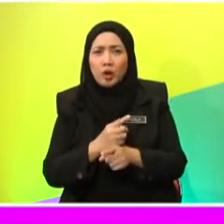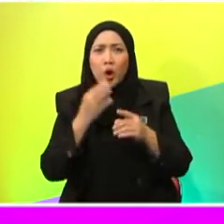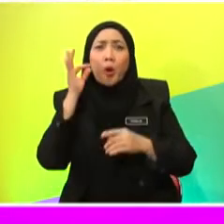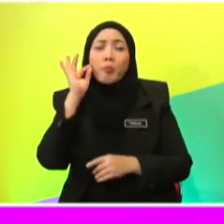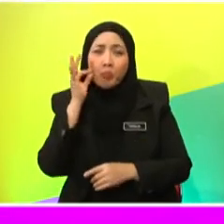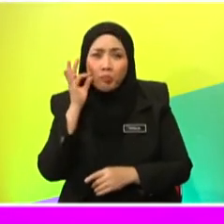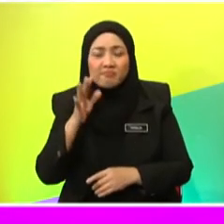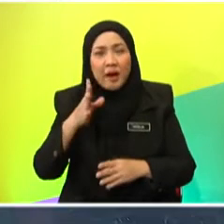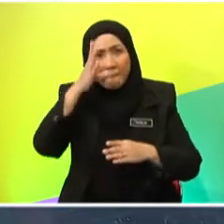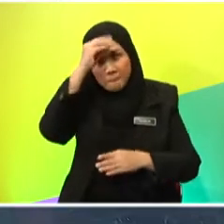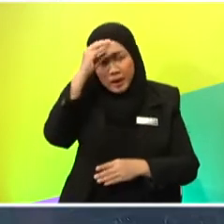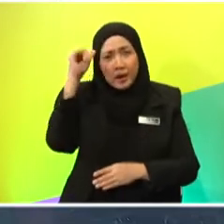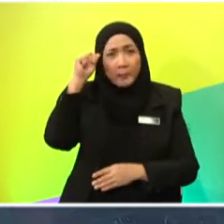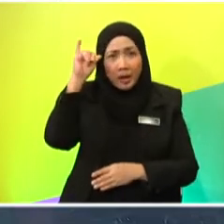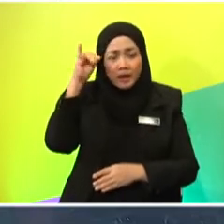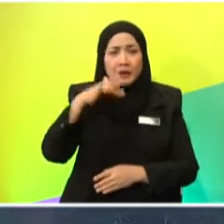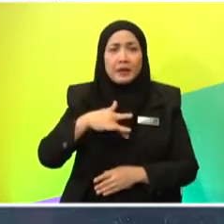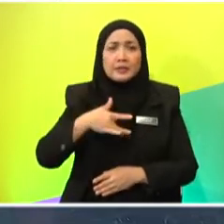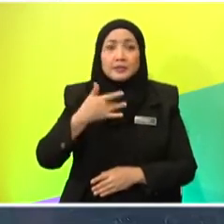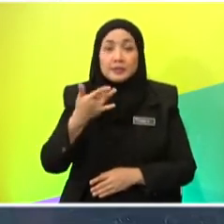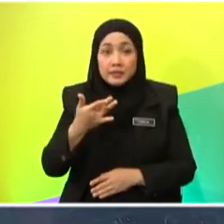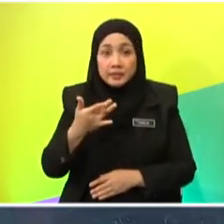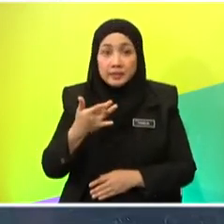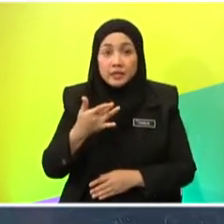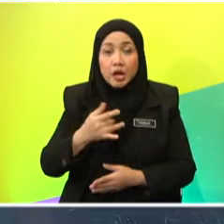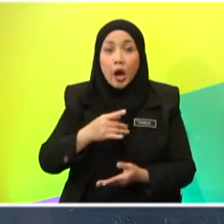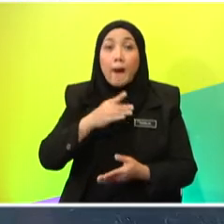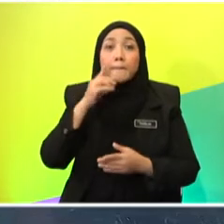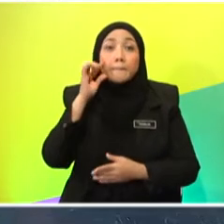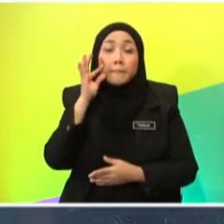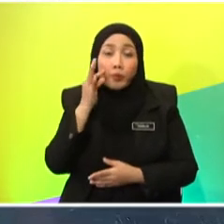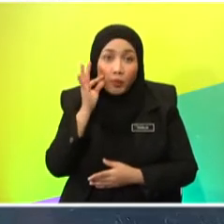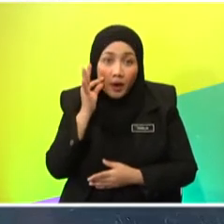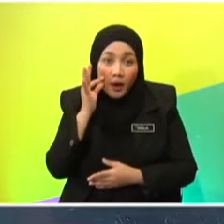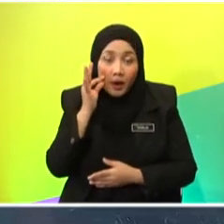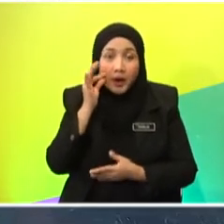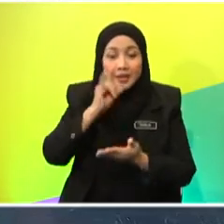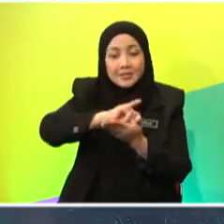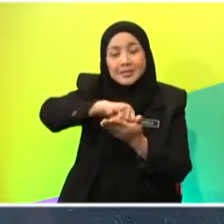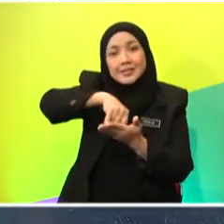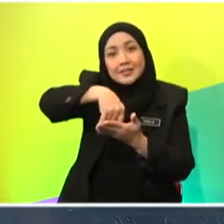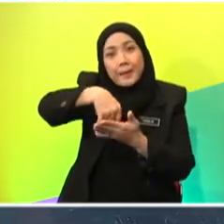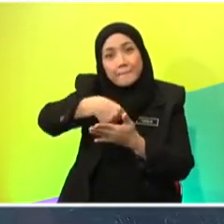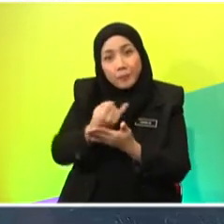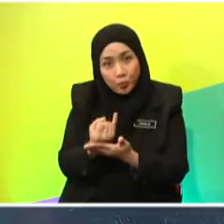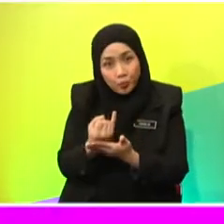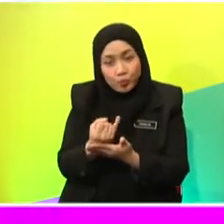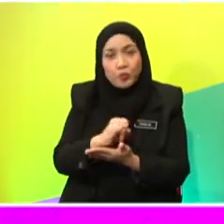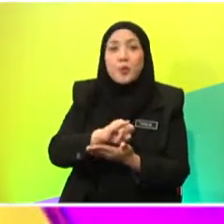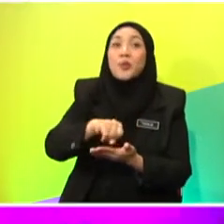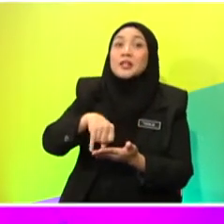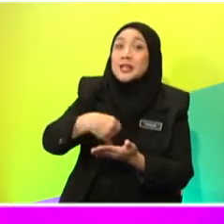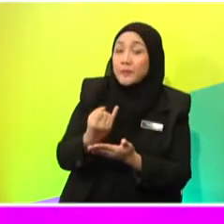Baik Ah boleh mudik dana Iman betul ini adalah buah jambu C buah